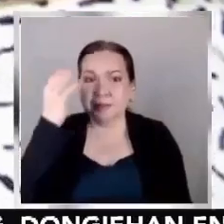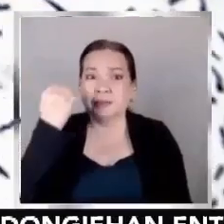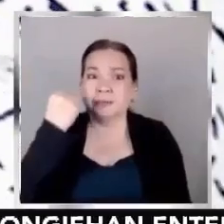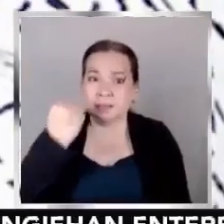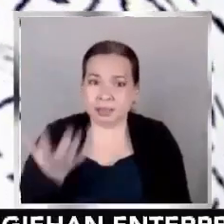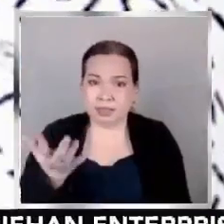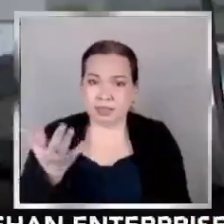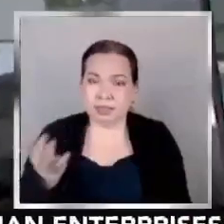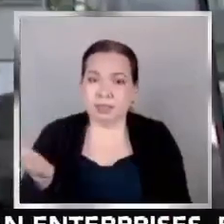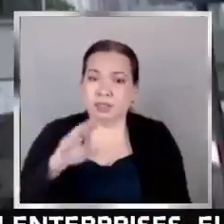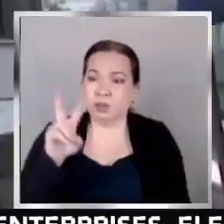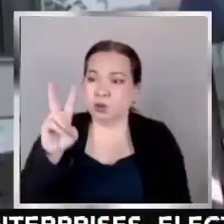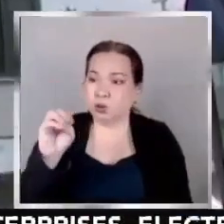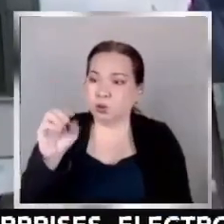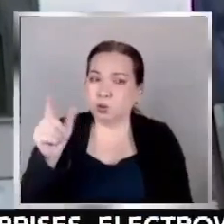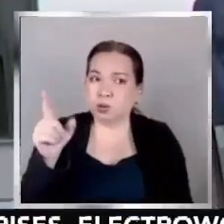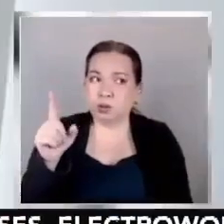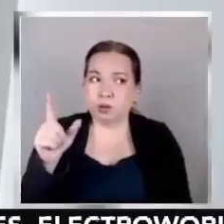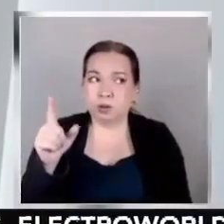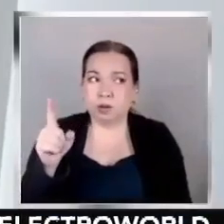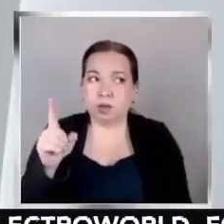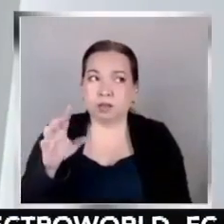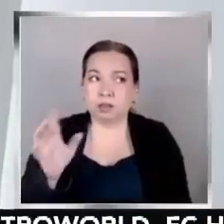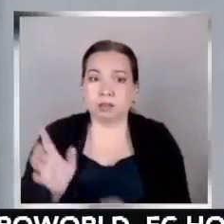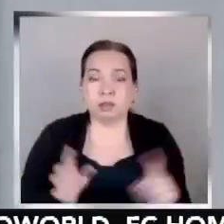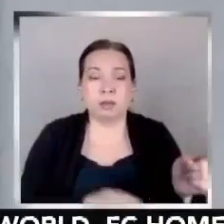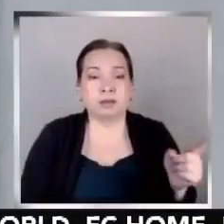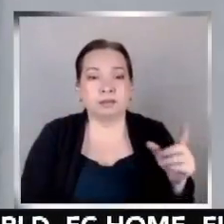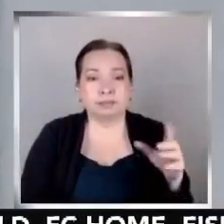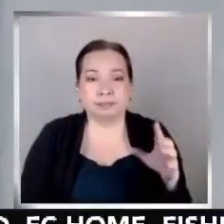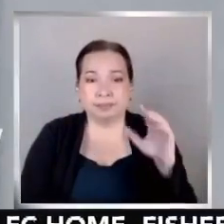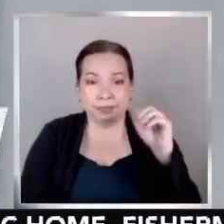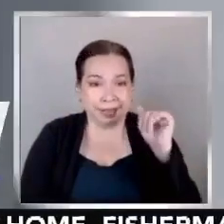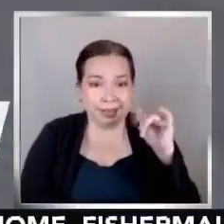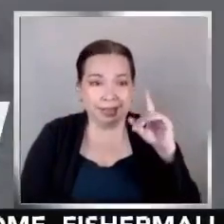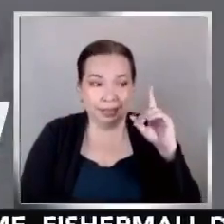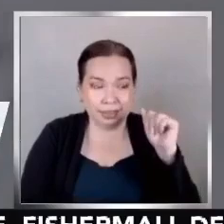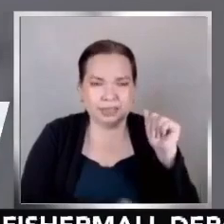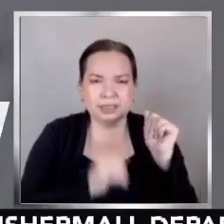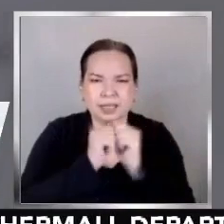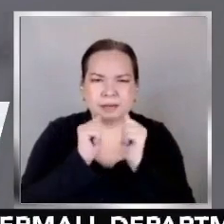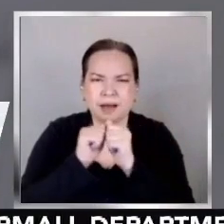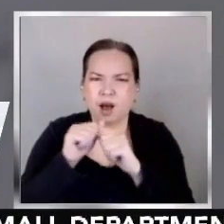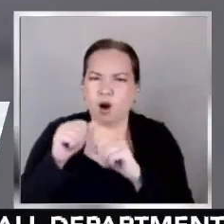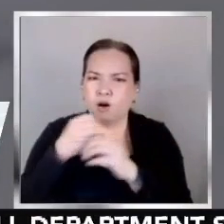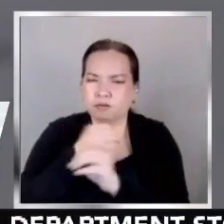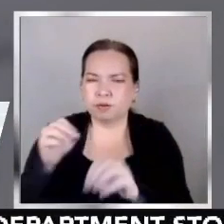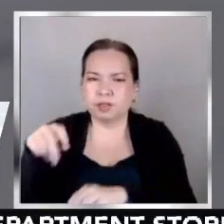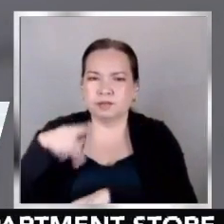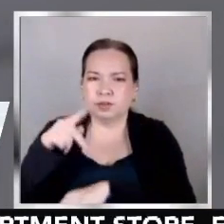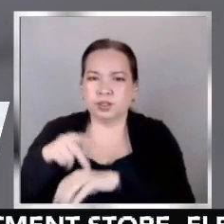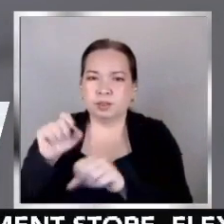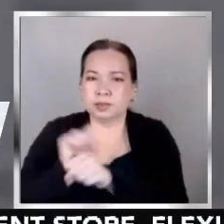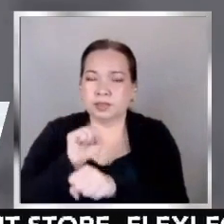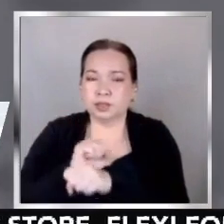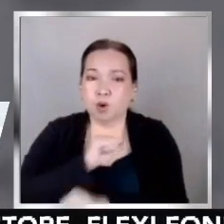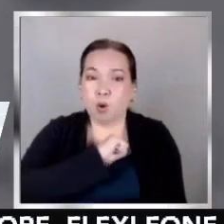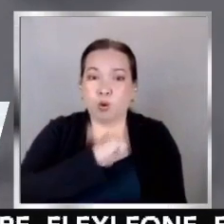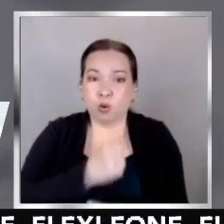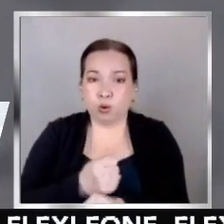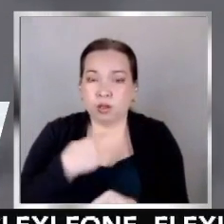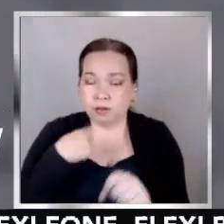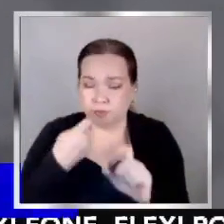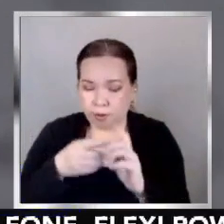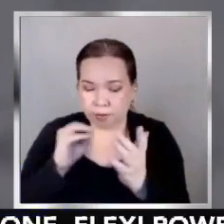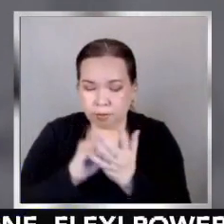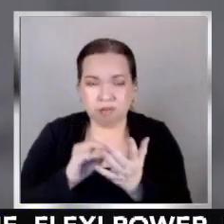2021, ang ina. Sinamahan namin si Aida sa opisina ng Philippine Statistics Authority. Sa records daw mismo ng PSA, unknown